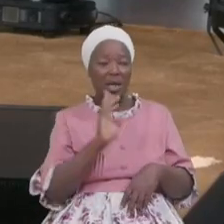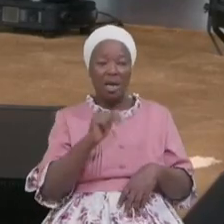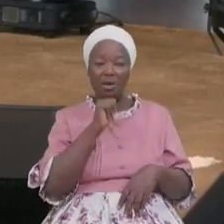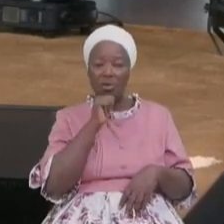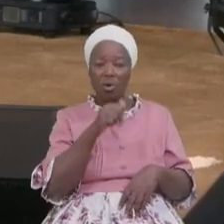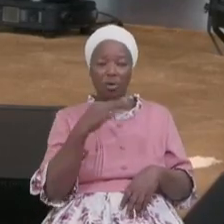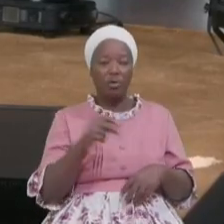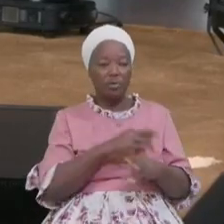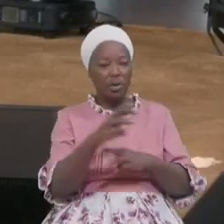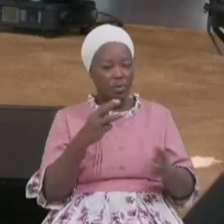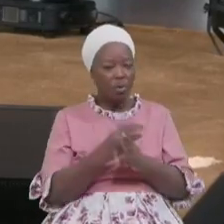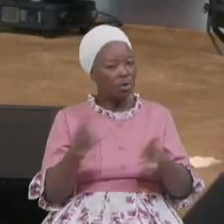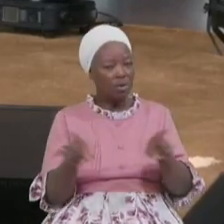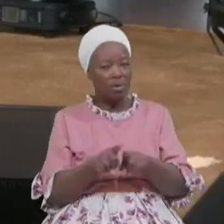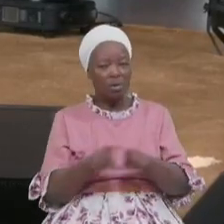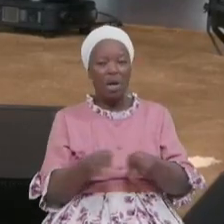du monde.